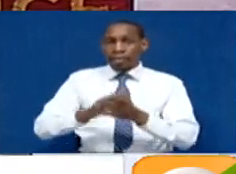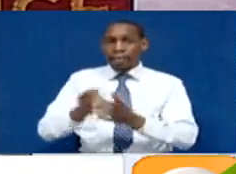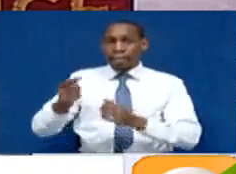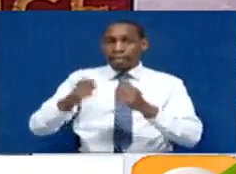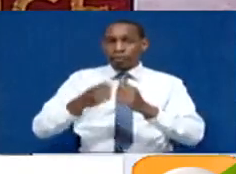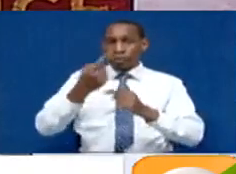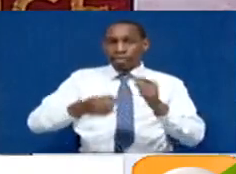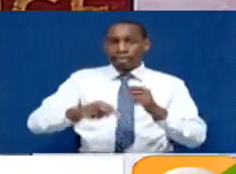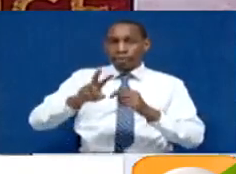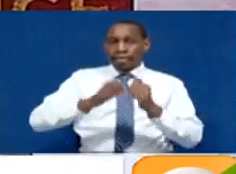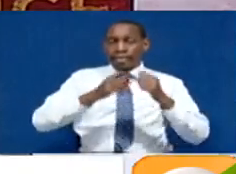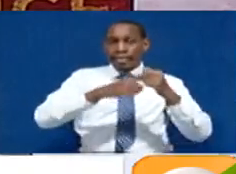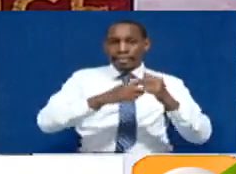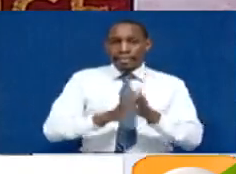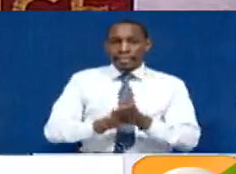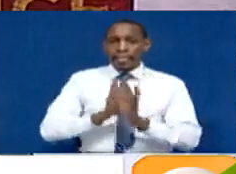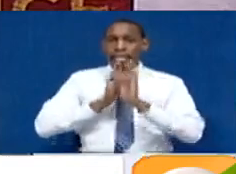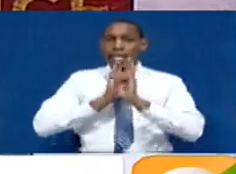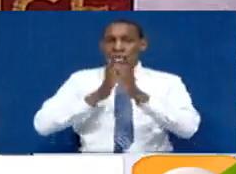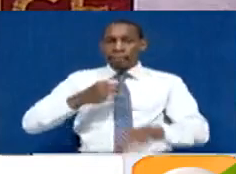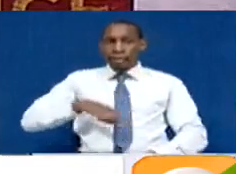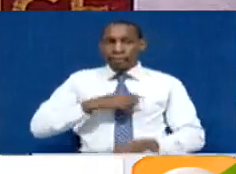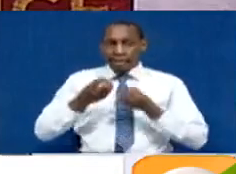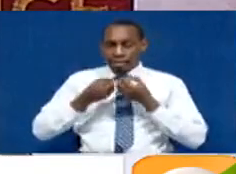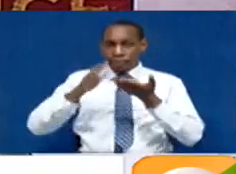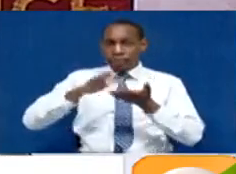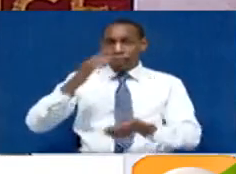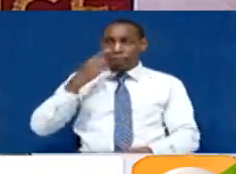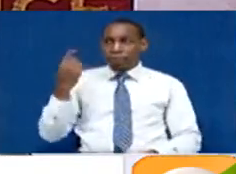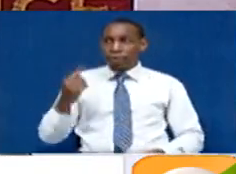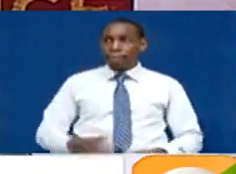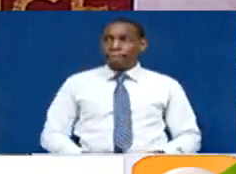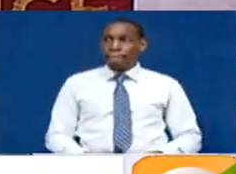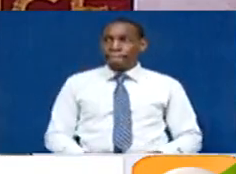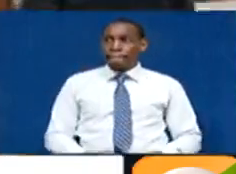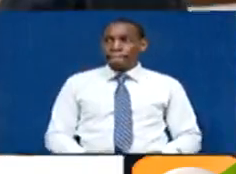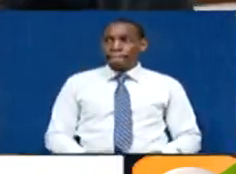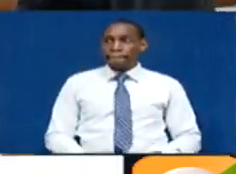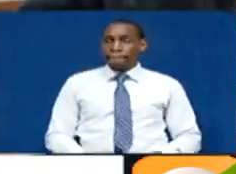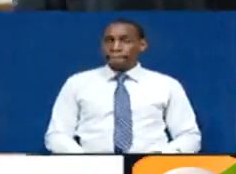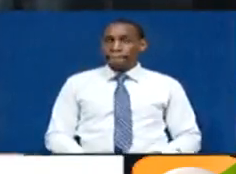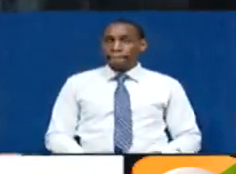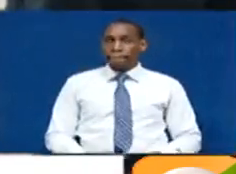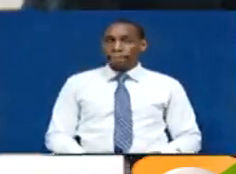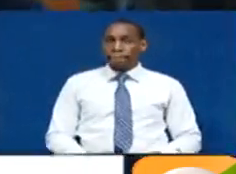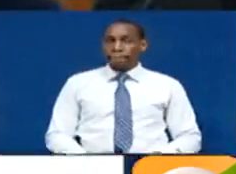mwaka 2016. Sam Gituku kumradhi na taarifa hiyo.